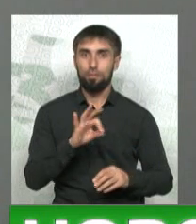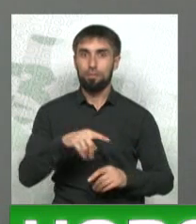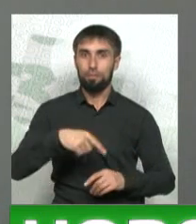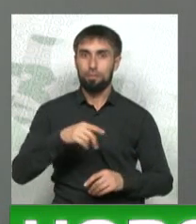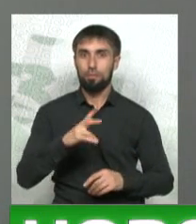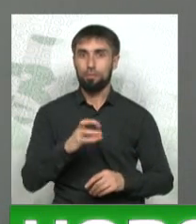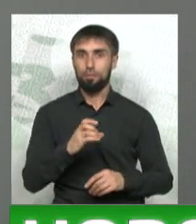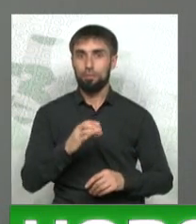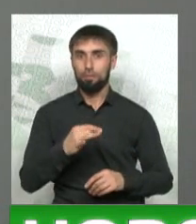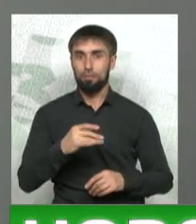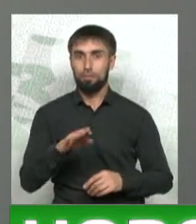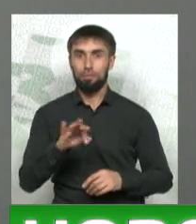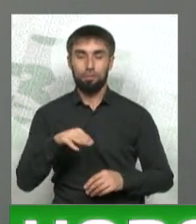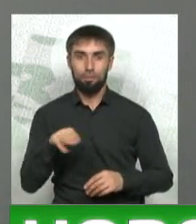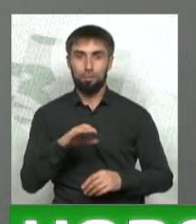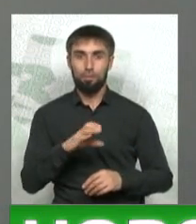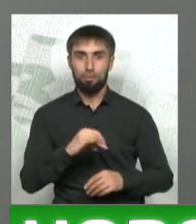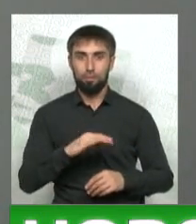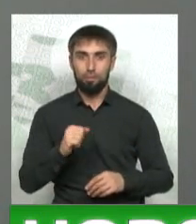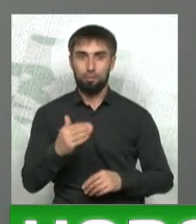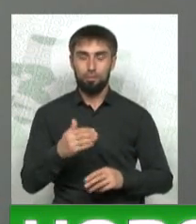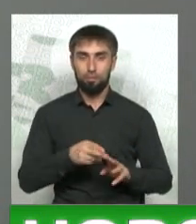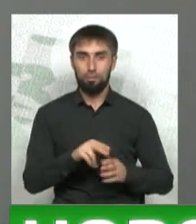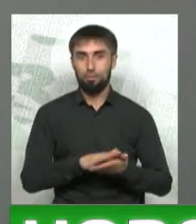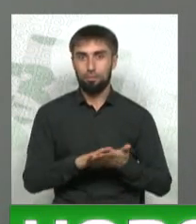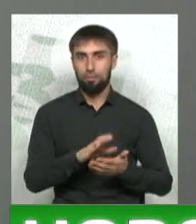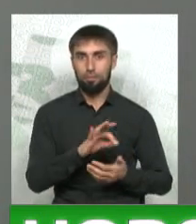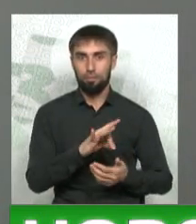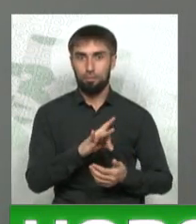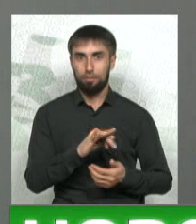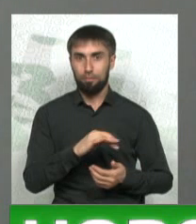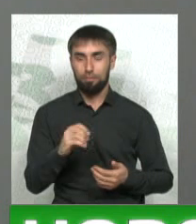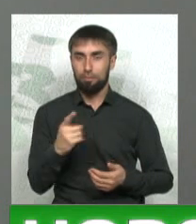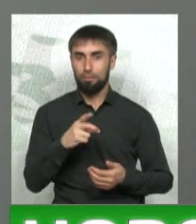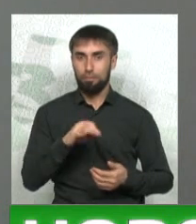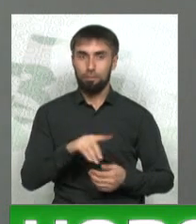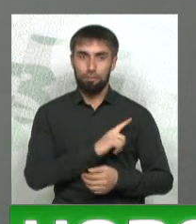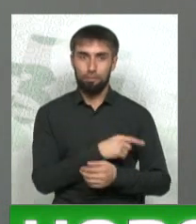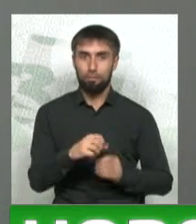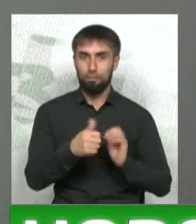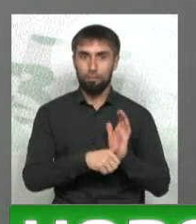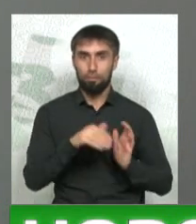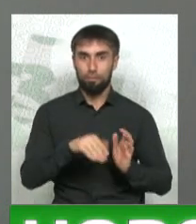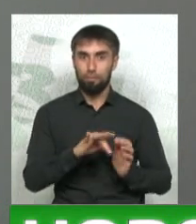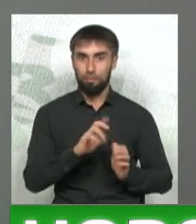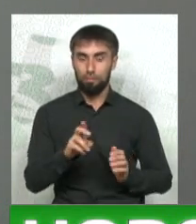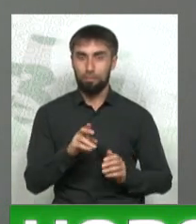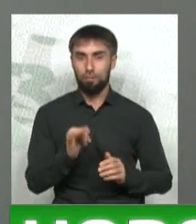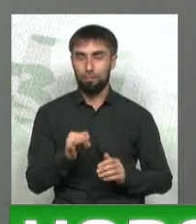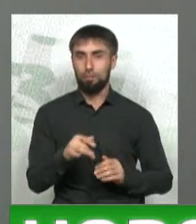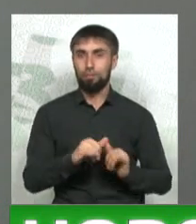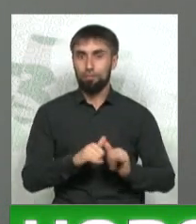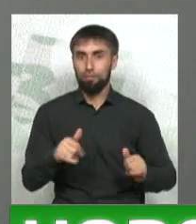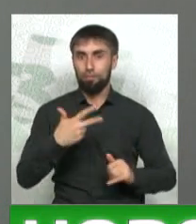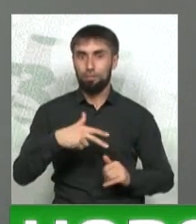Нестеровская, Троицкая и Сунжа в эти очистные сооружения. Пока первый этап мощность 16 тысяч кубов, с последним